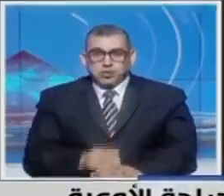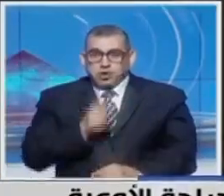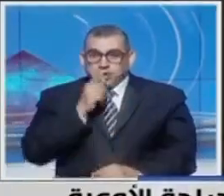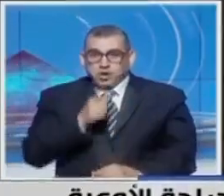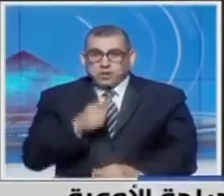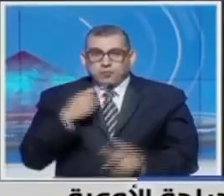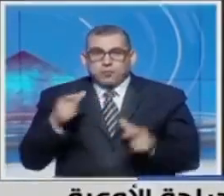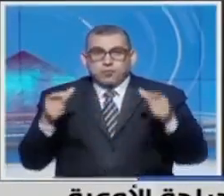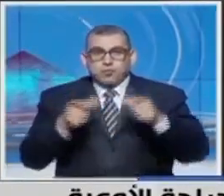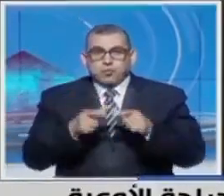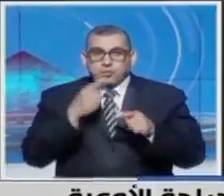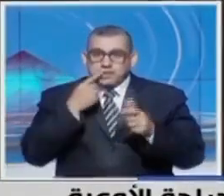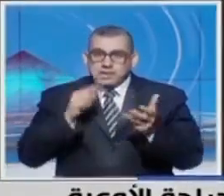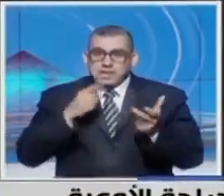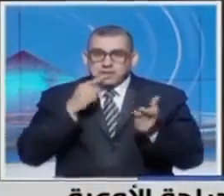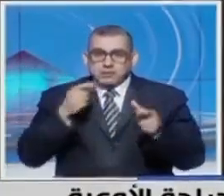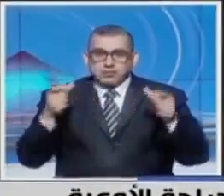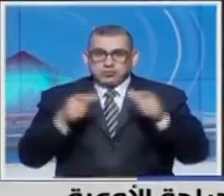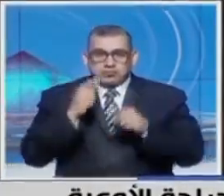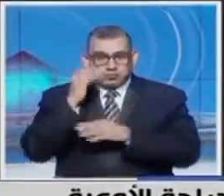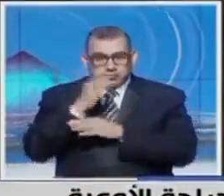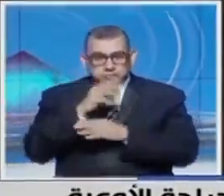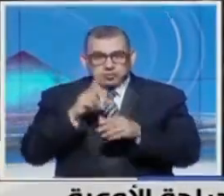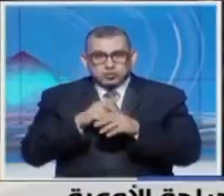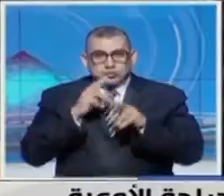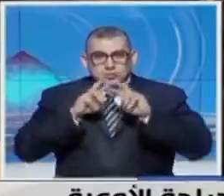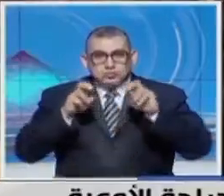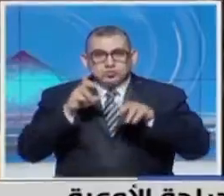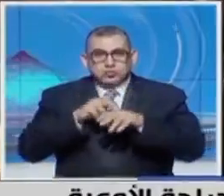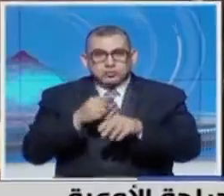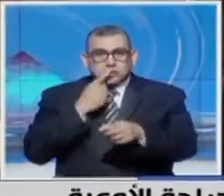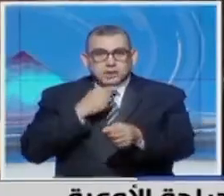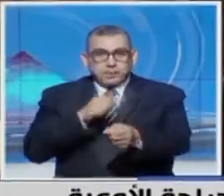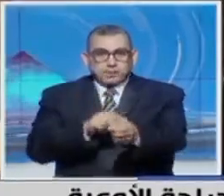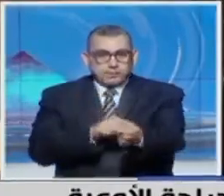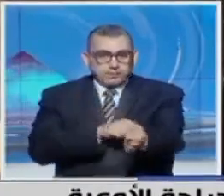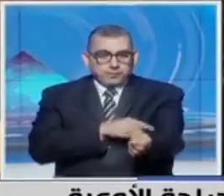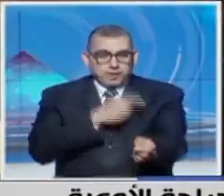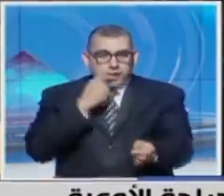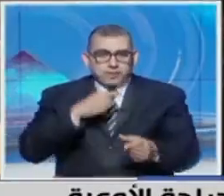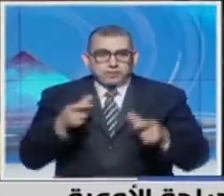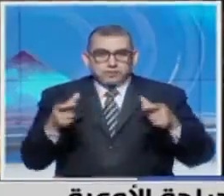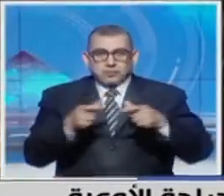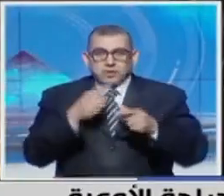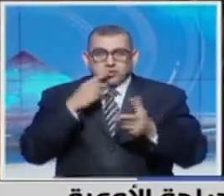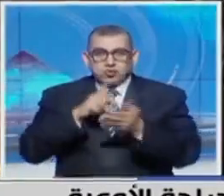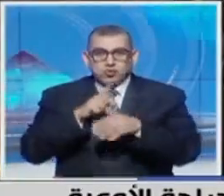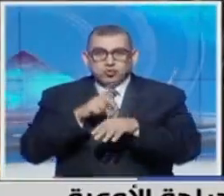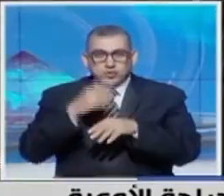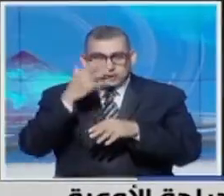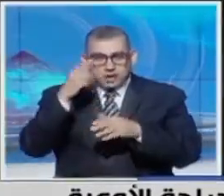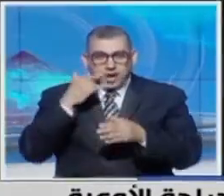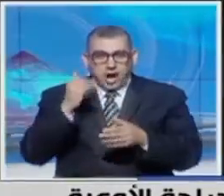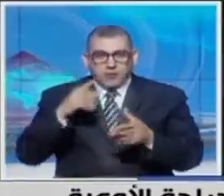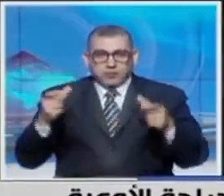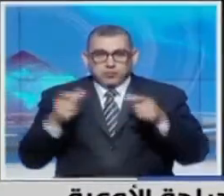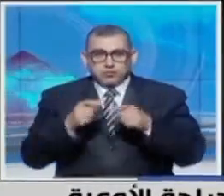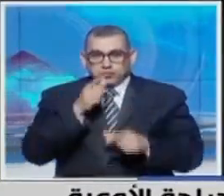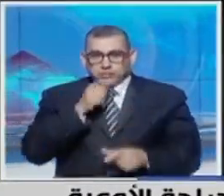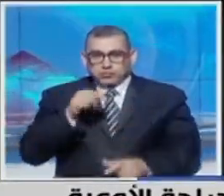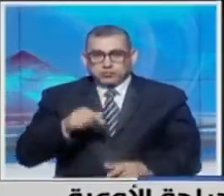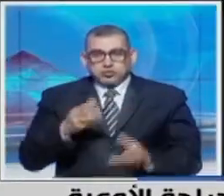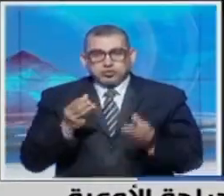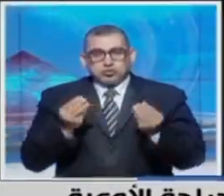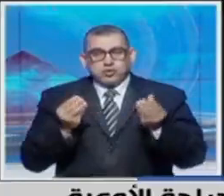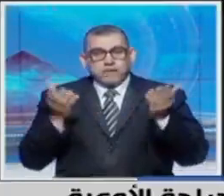خلال فعاليات المؤتمر السنوي لجراحة الأوعية الدموية التي تنظمه رابطة جراحي الأوعية الدموية العرب. في جديد